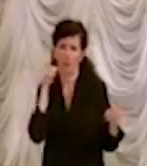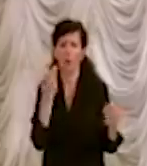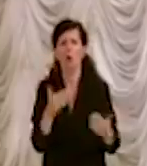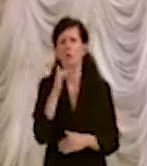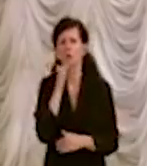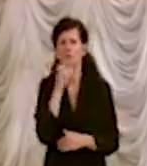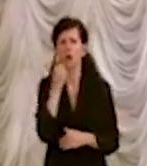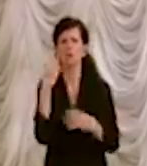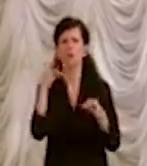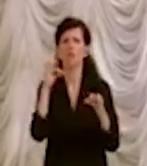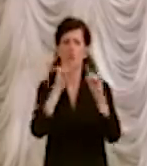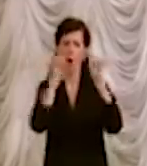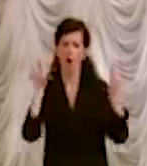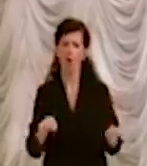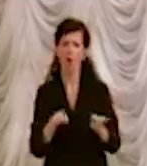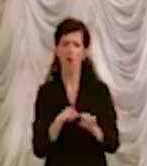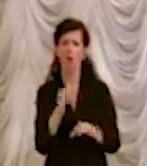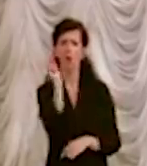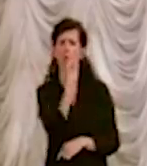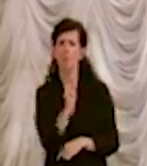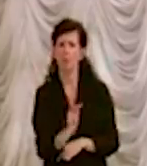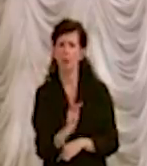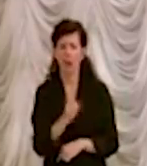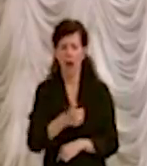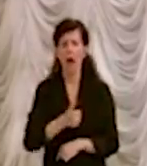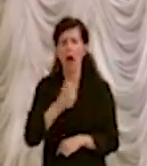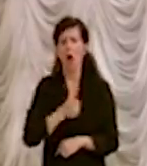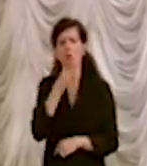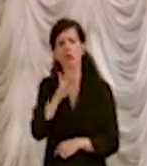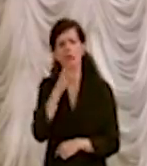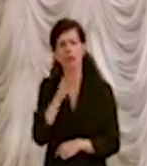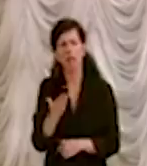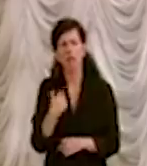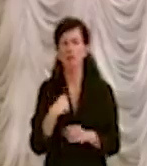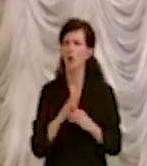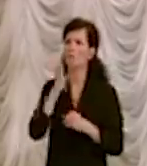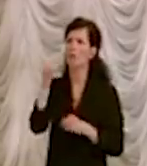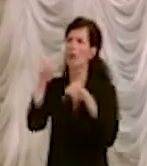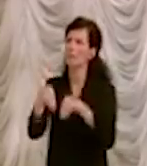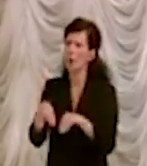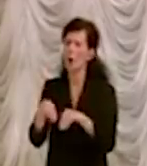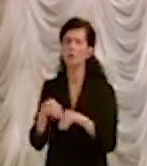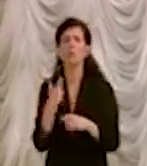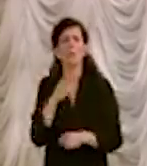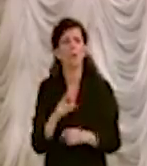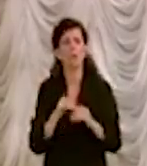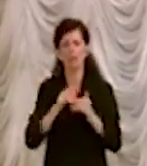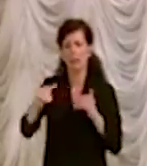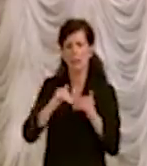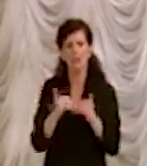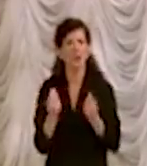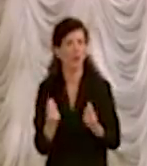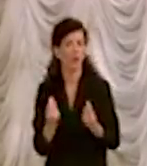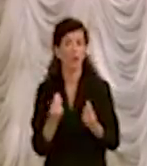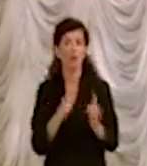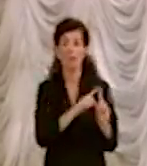foglio per compilare e dichiarare, autodichiarare la destinazione e la ragione dello spostamento. Fino a quando